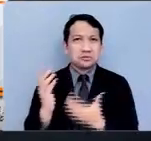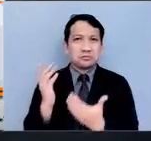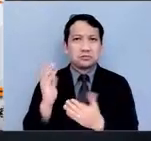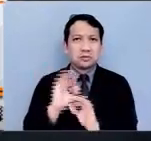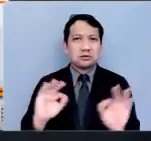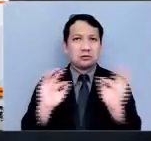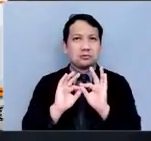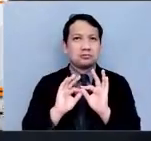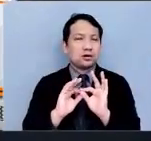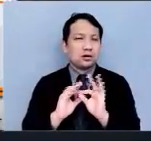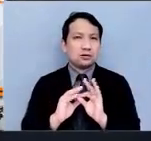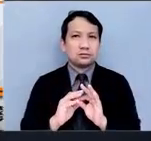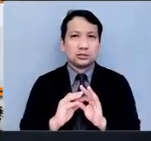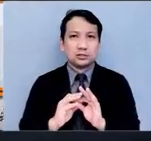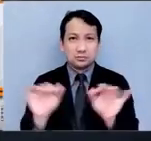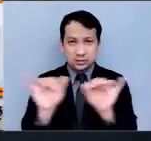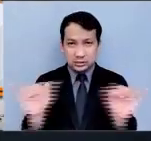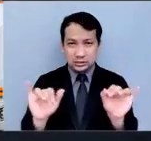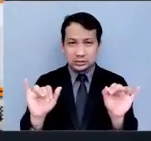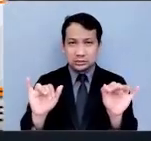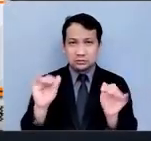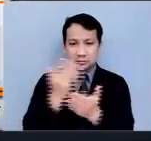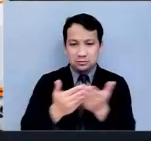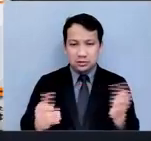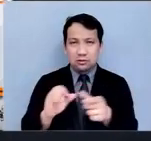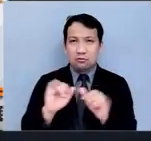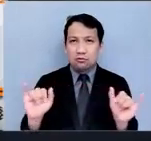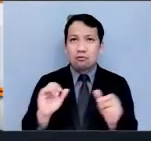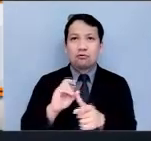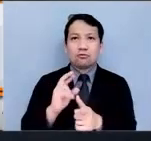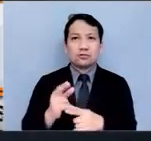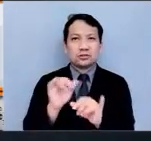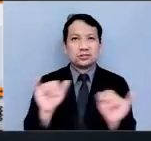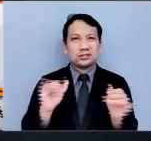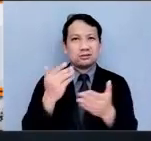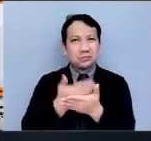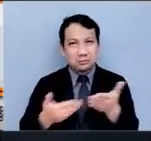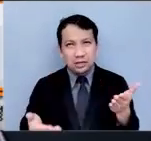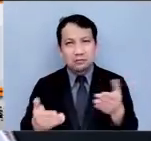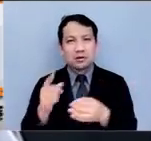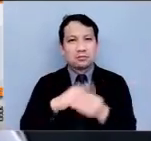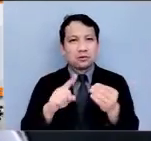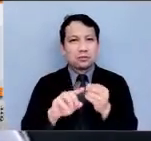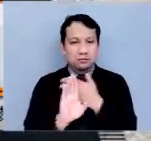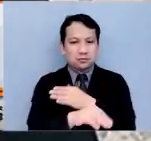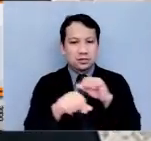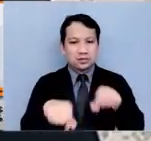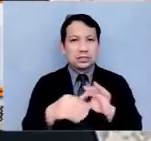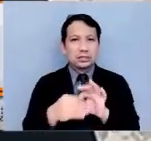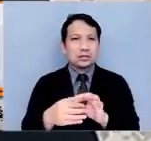kailangan yun yung the same material or the same properties para mapanumbalik natin